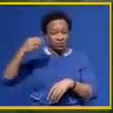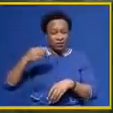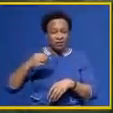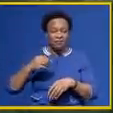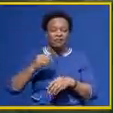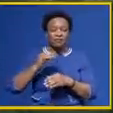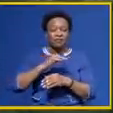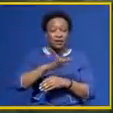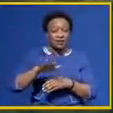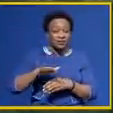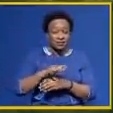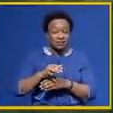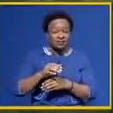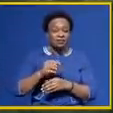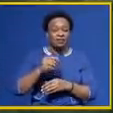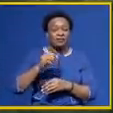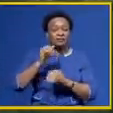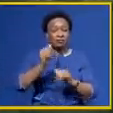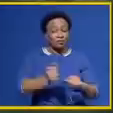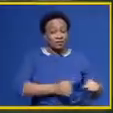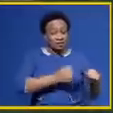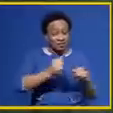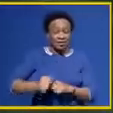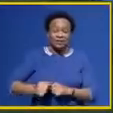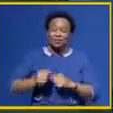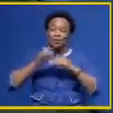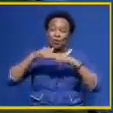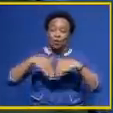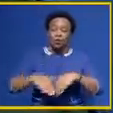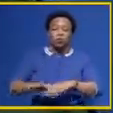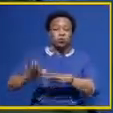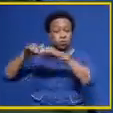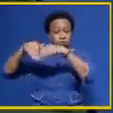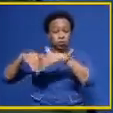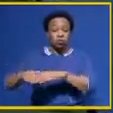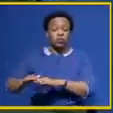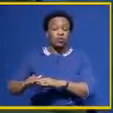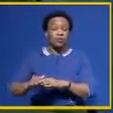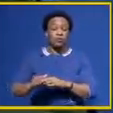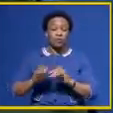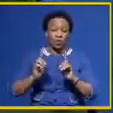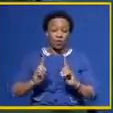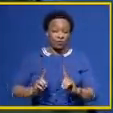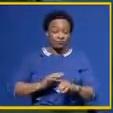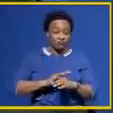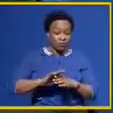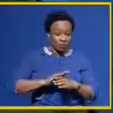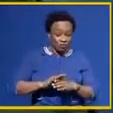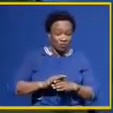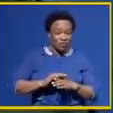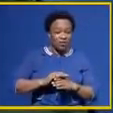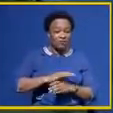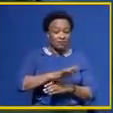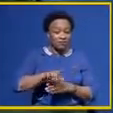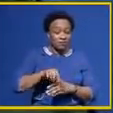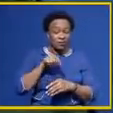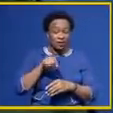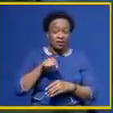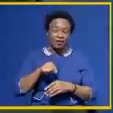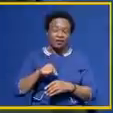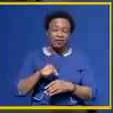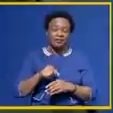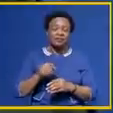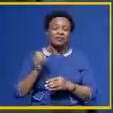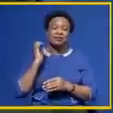Nyasa tukitarajia kuwa na hali ya mawimbi makubwa. Hivyo watumiaji wa ziwa Nyasa wanapaswa kuchukua hatua stahiki, na hali